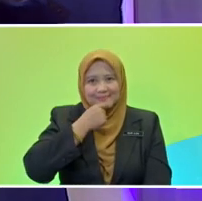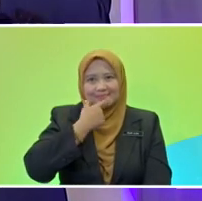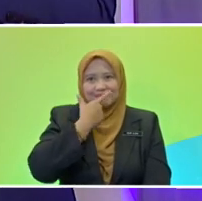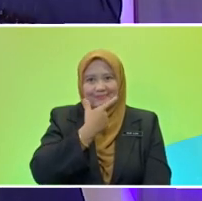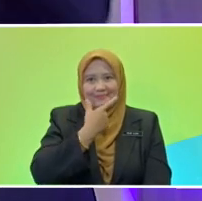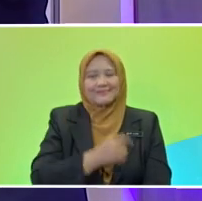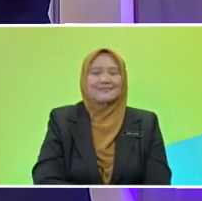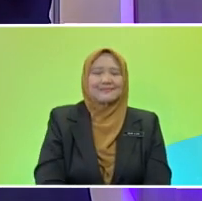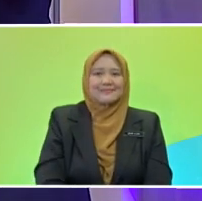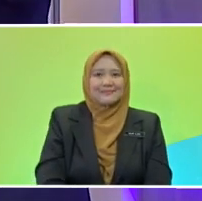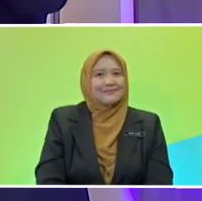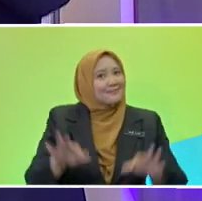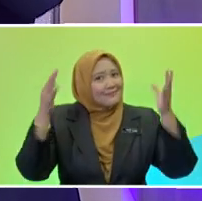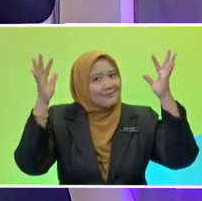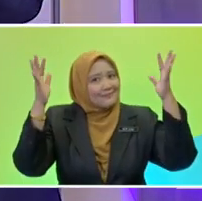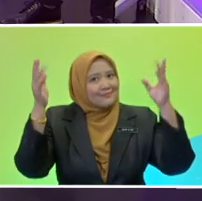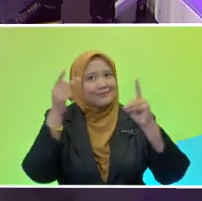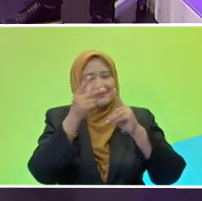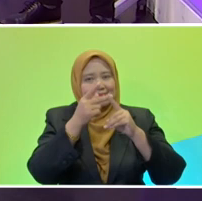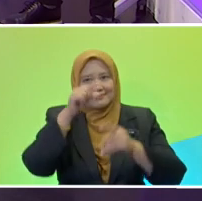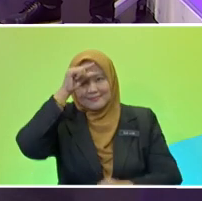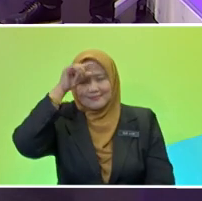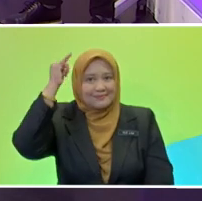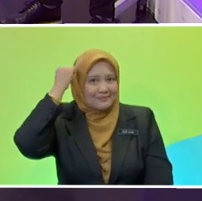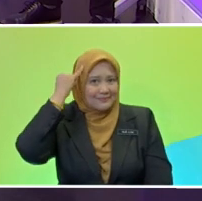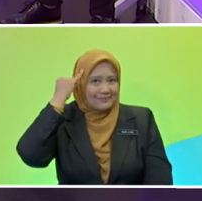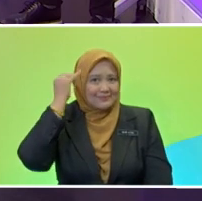Senyuman Berikan terbuka yang gemuruh untuk